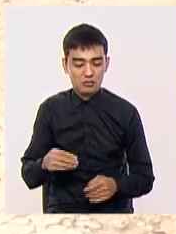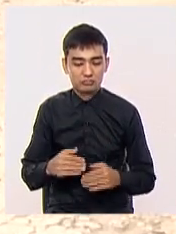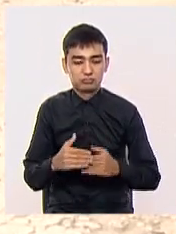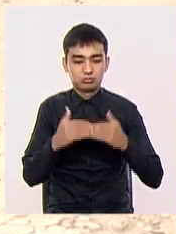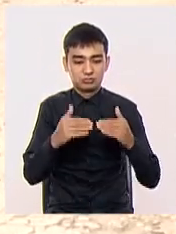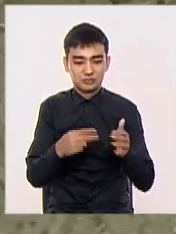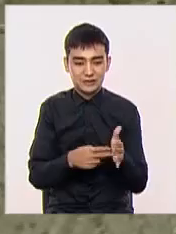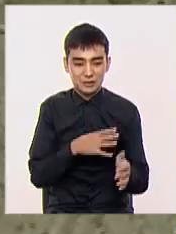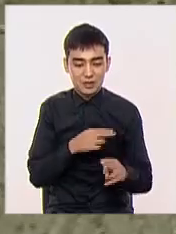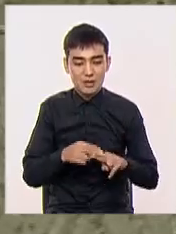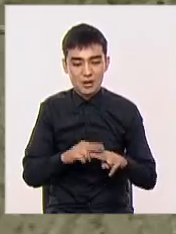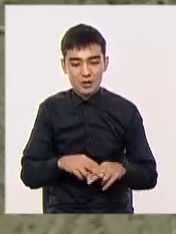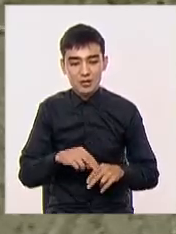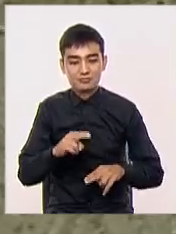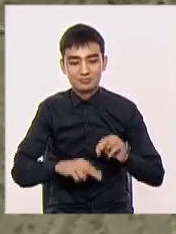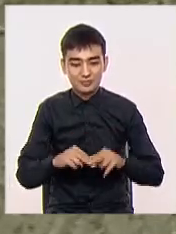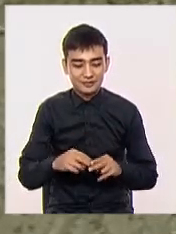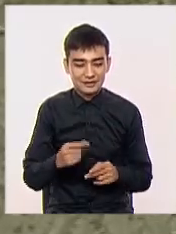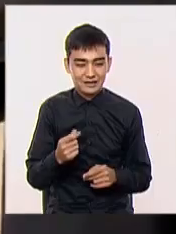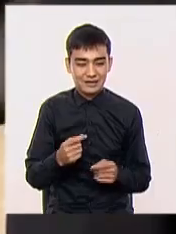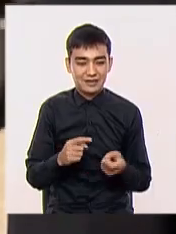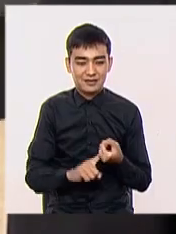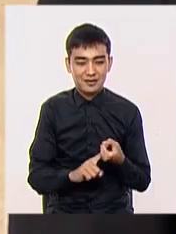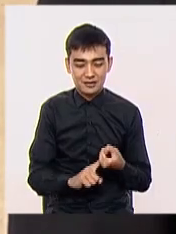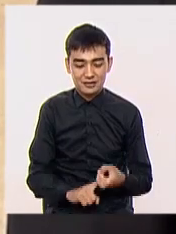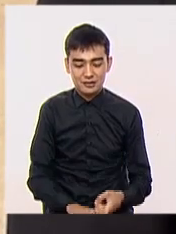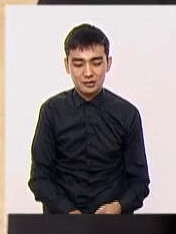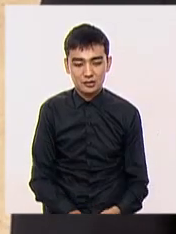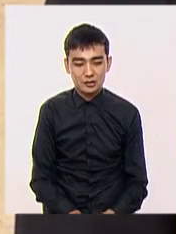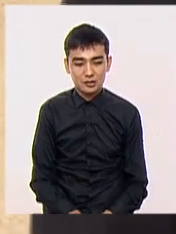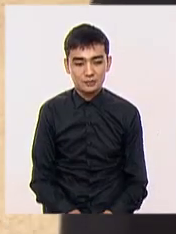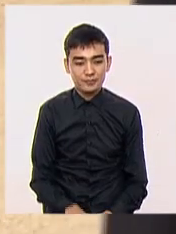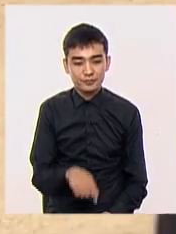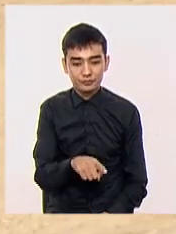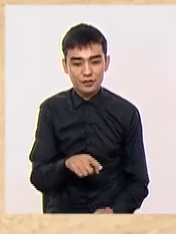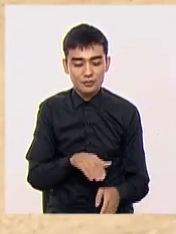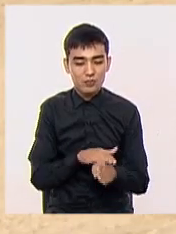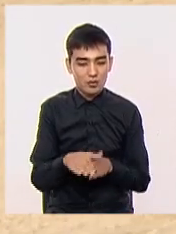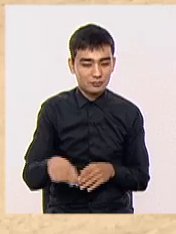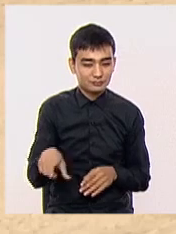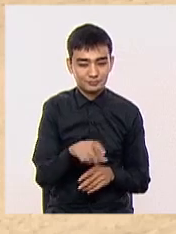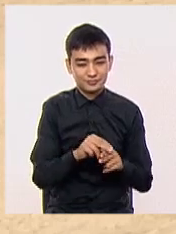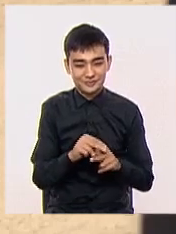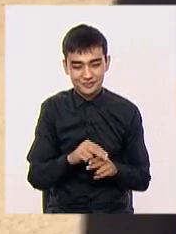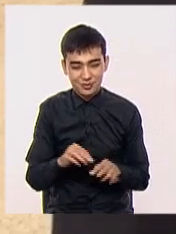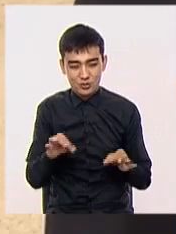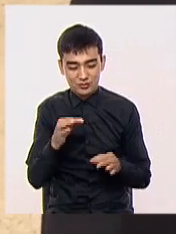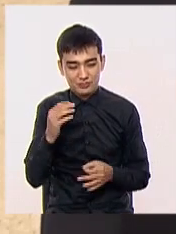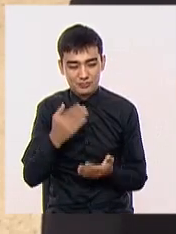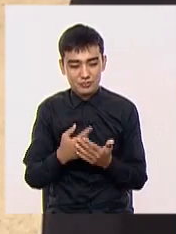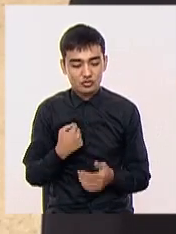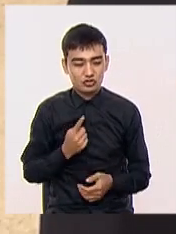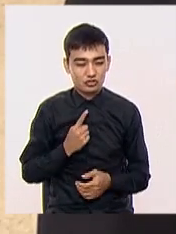Сол себепті құрылыс жұмыстары қаражатқа қарап тұр екен. Сізге мына төңірек тұтас абаттандырылады. Күздегі мәслихаттың сессиясын күтіп